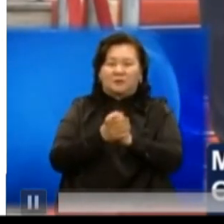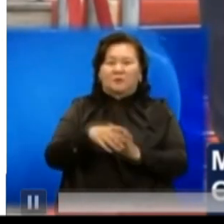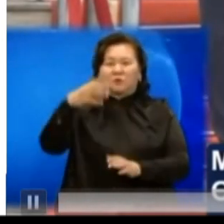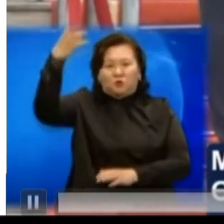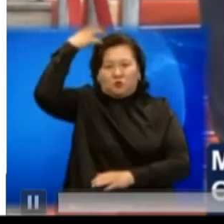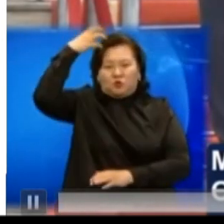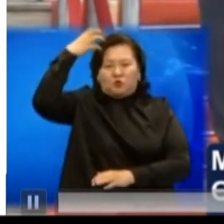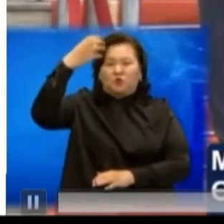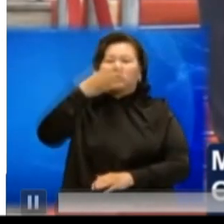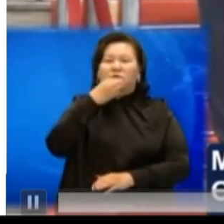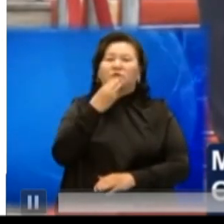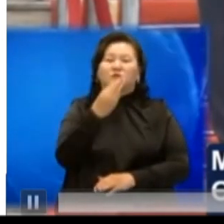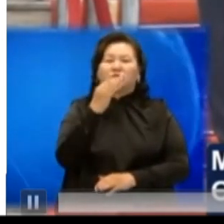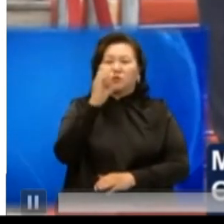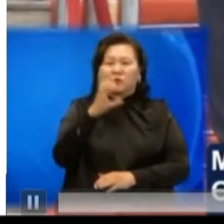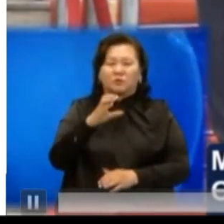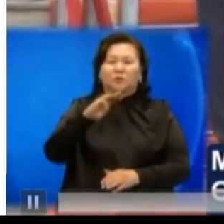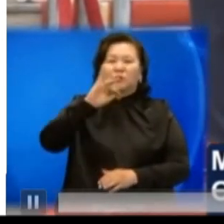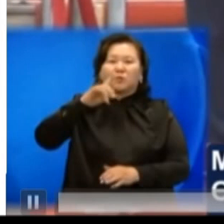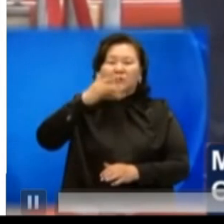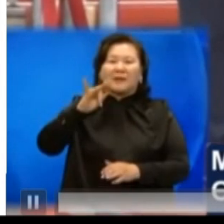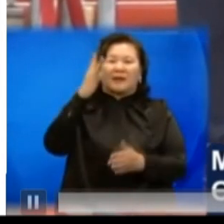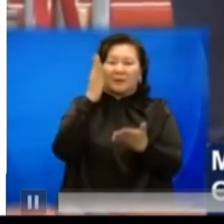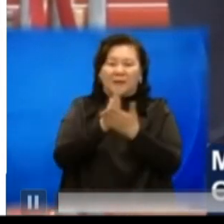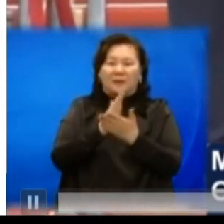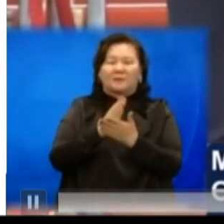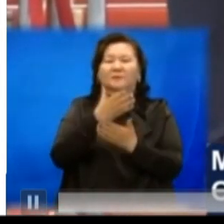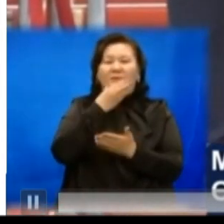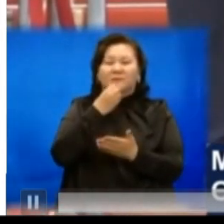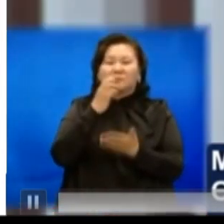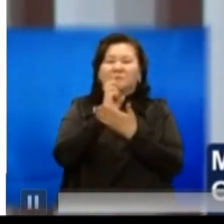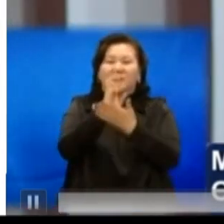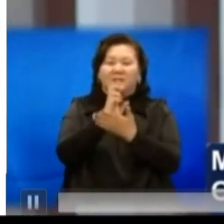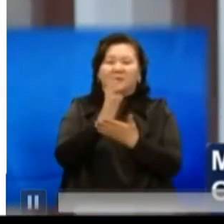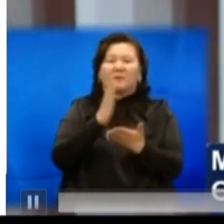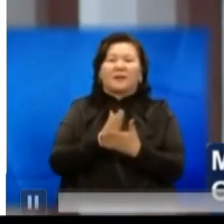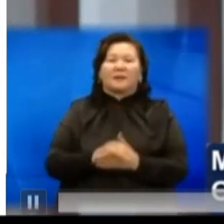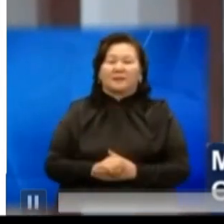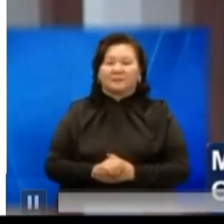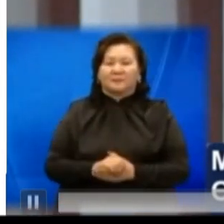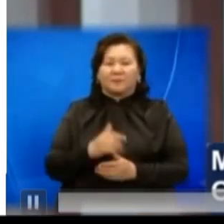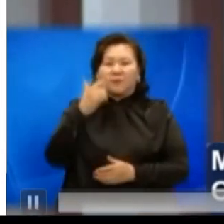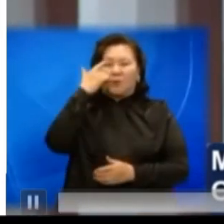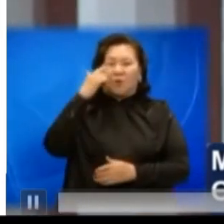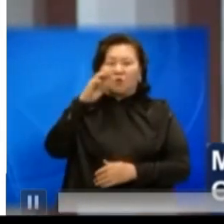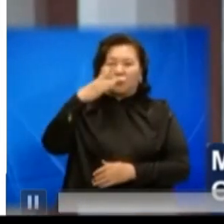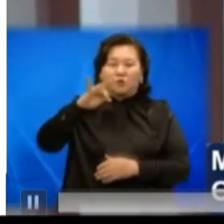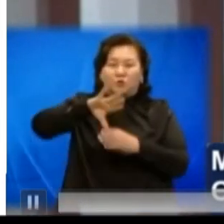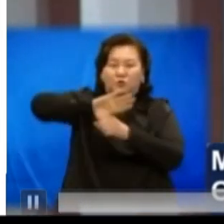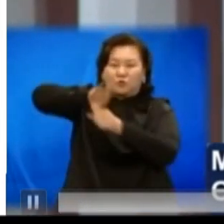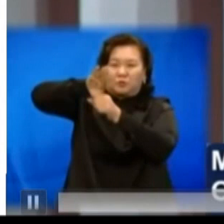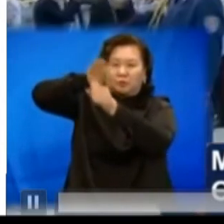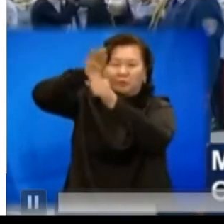нь шударгуй ёс, тусгаар байдлынх нь бэлэг тэмдэг байлаа. Монгол төрийн бэлэг тэмдэг болсон төрийн далбаанд